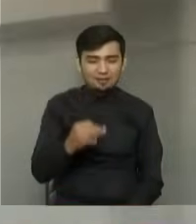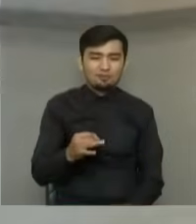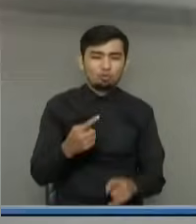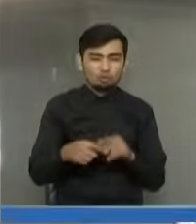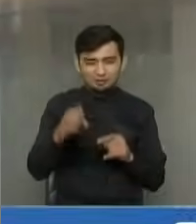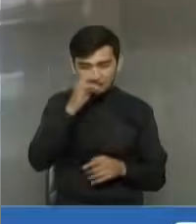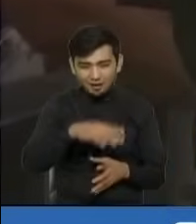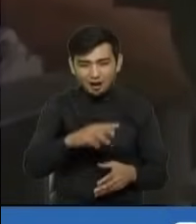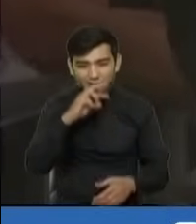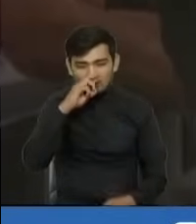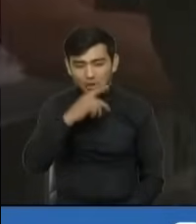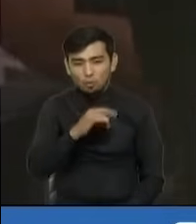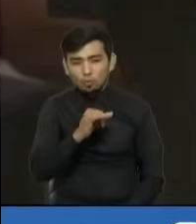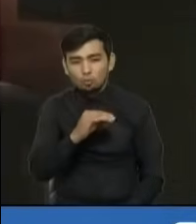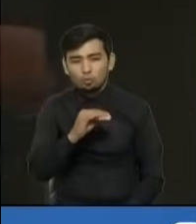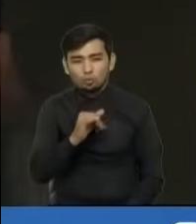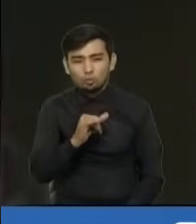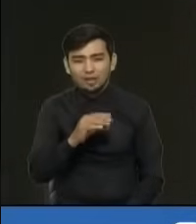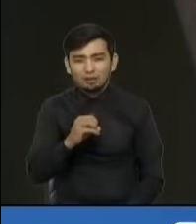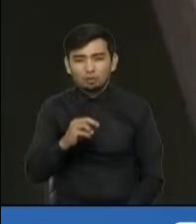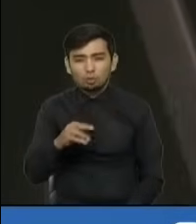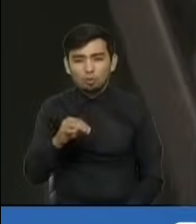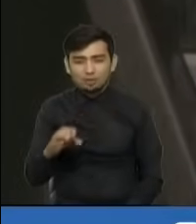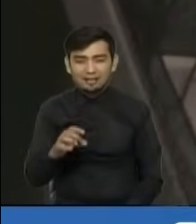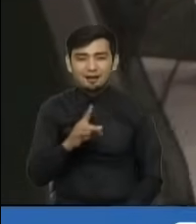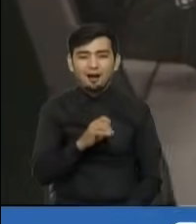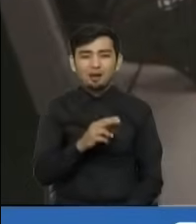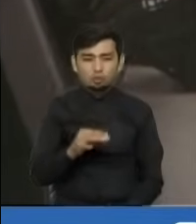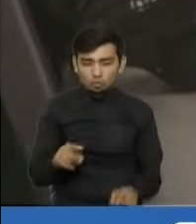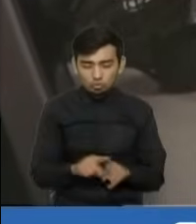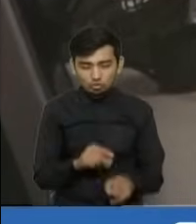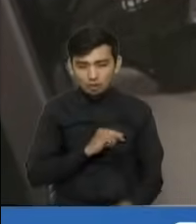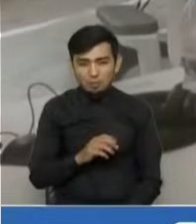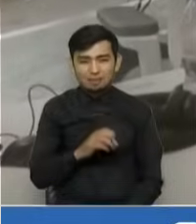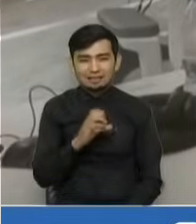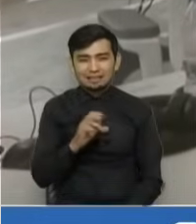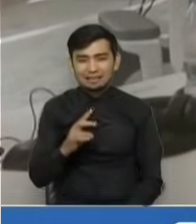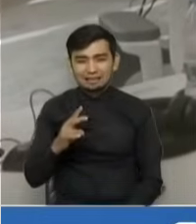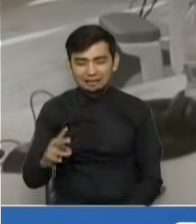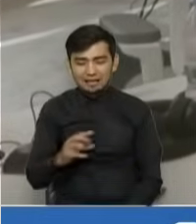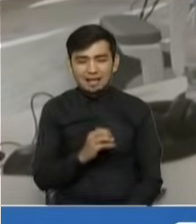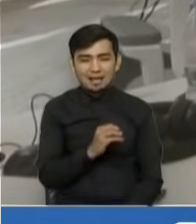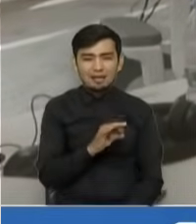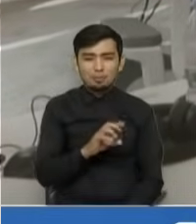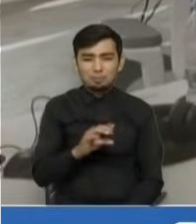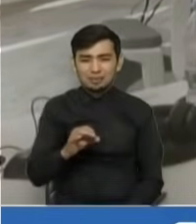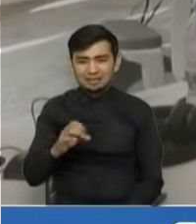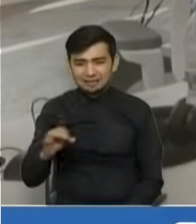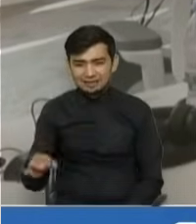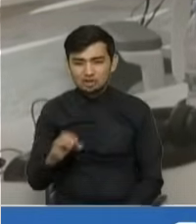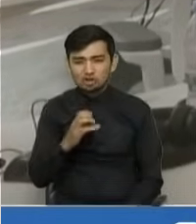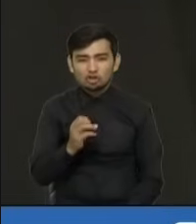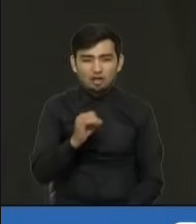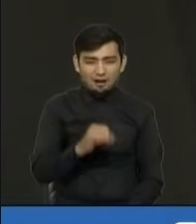windows прервала и телерадиовещание не работали американские каналы CNN ABC и десятки других на территории